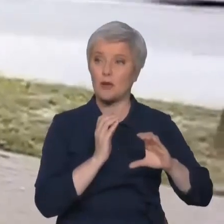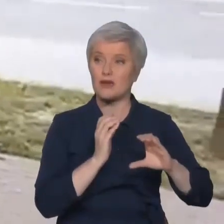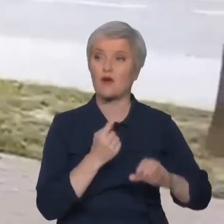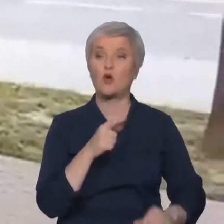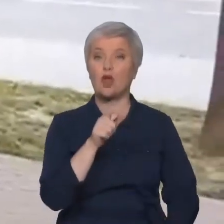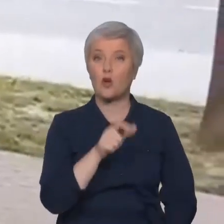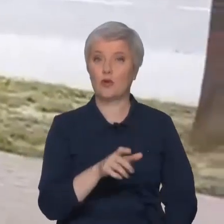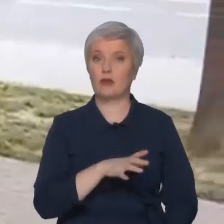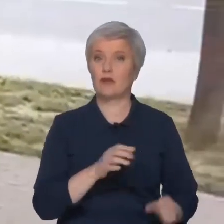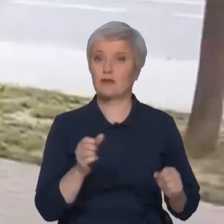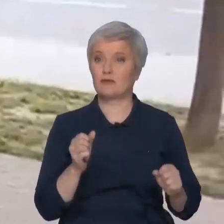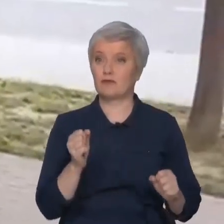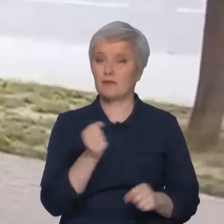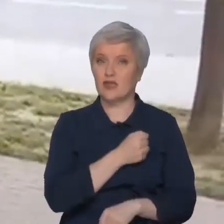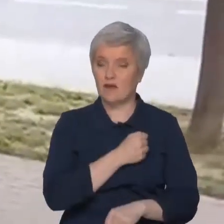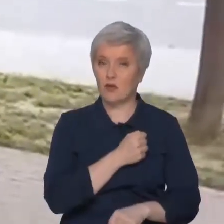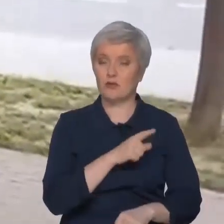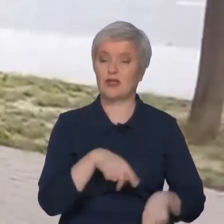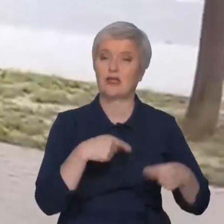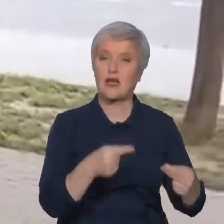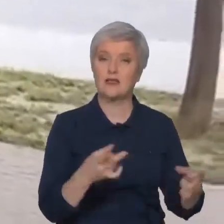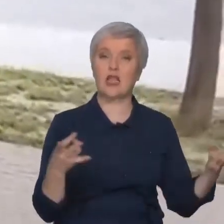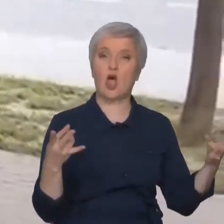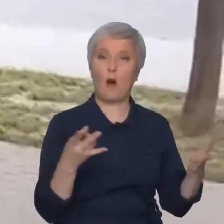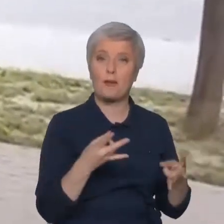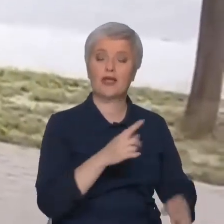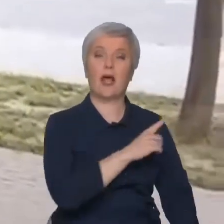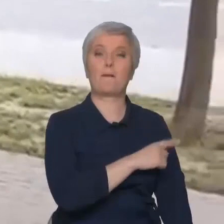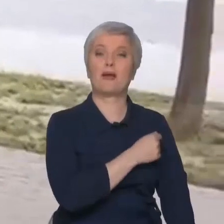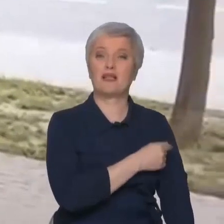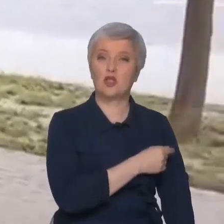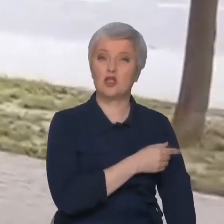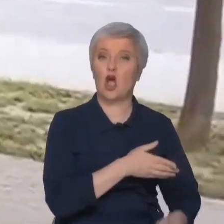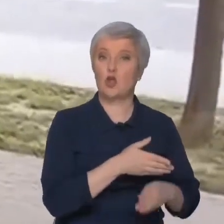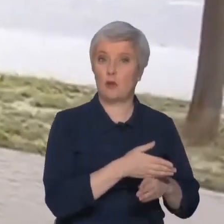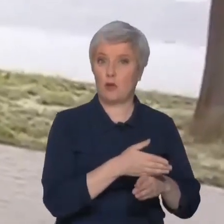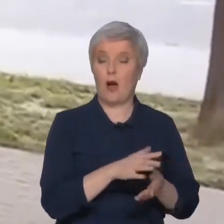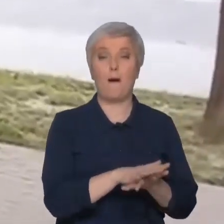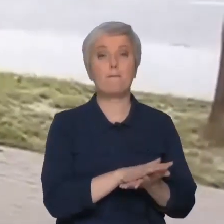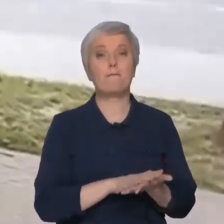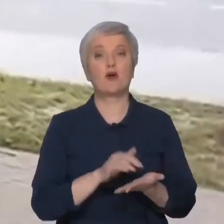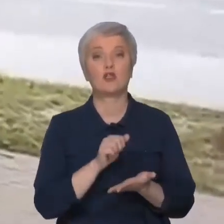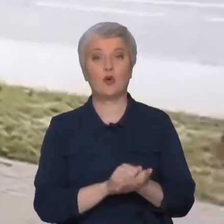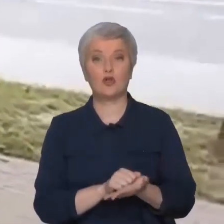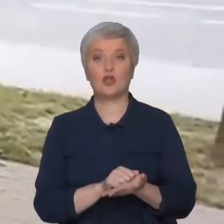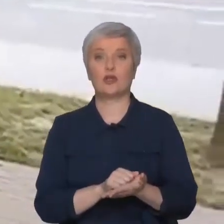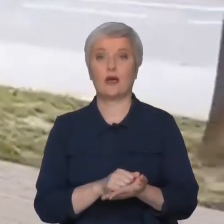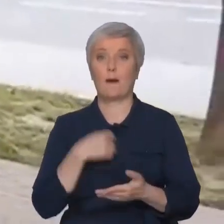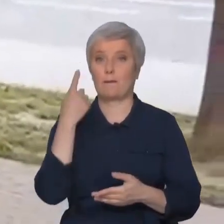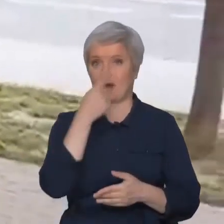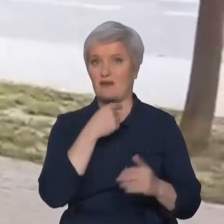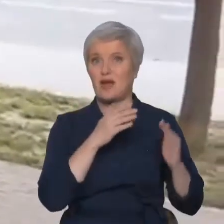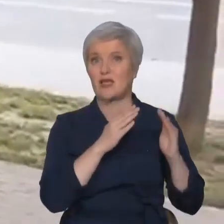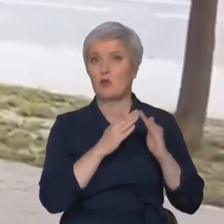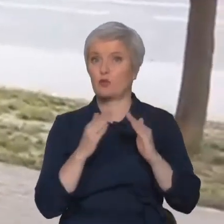отримала травму, наразі їй надається необхідна медична допомога. Пошкоджені також приватні будинки.